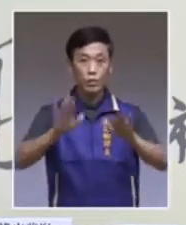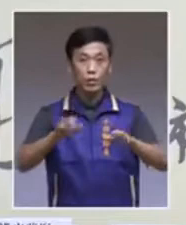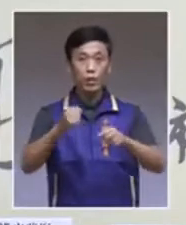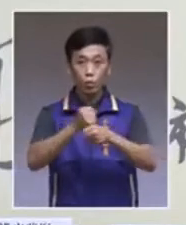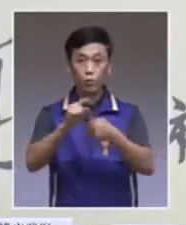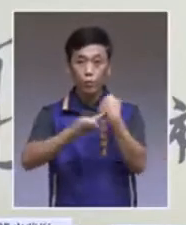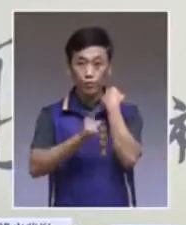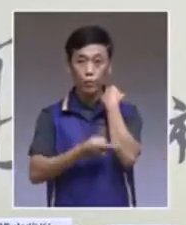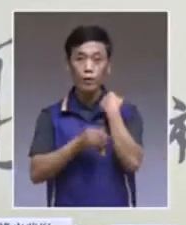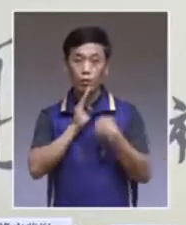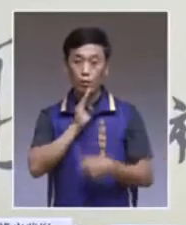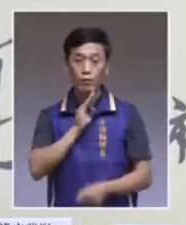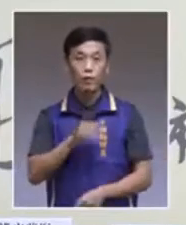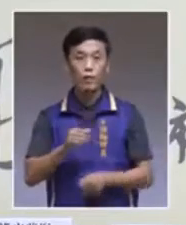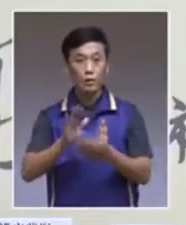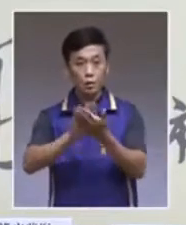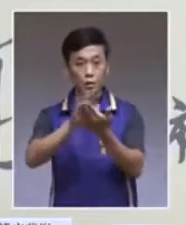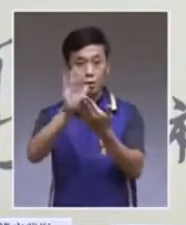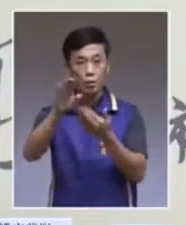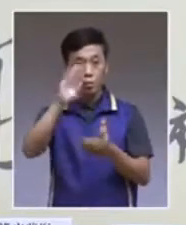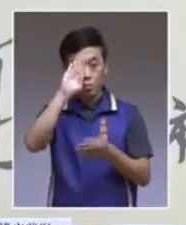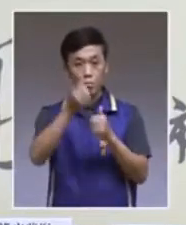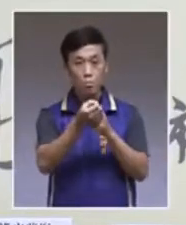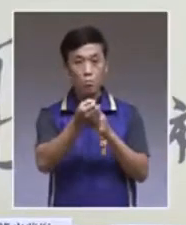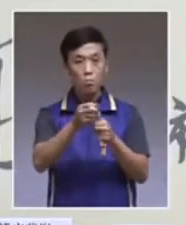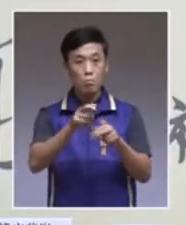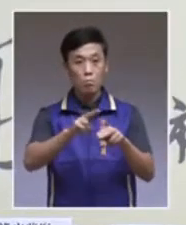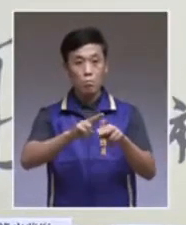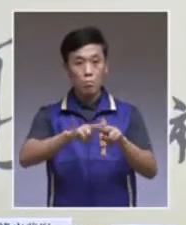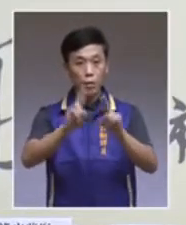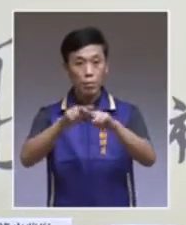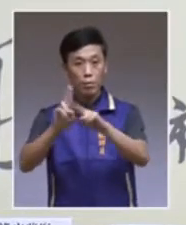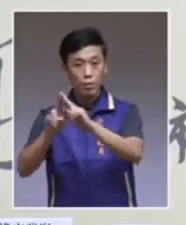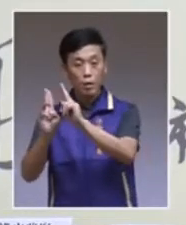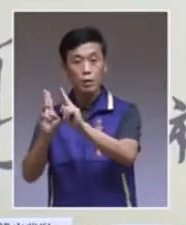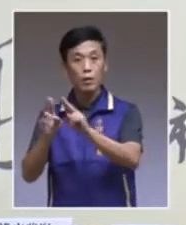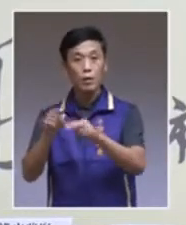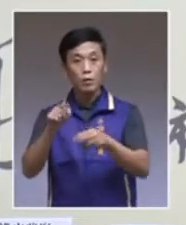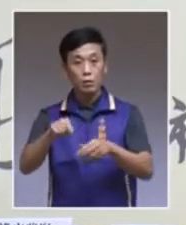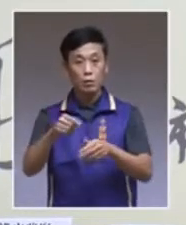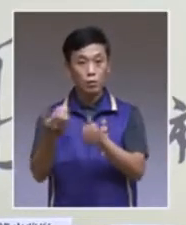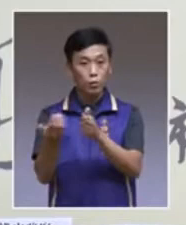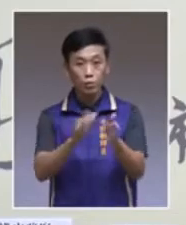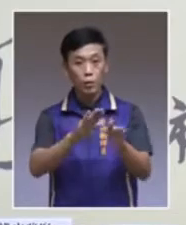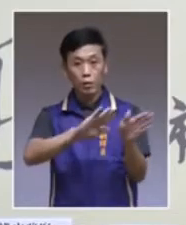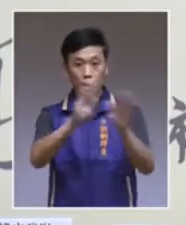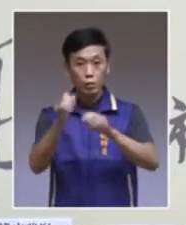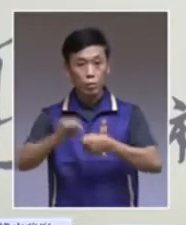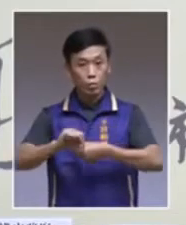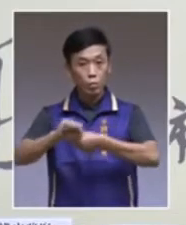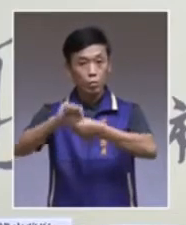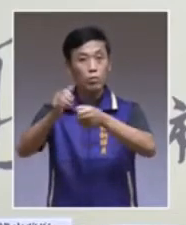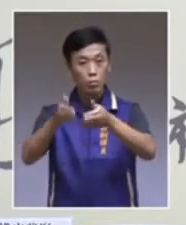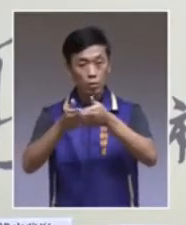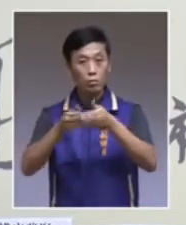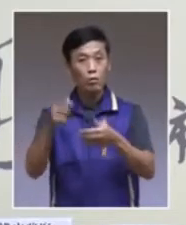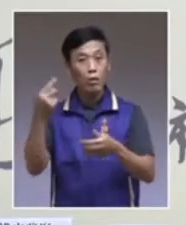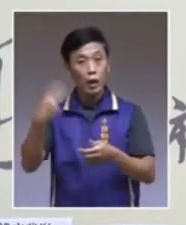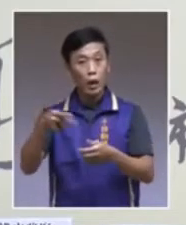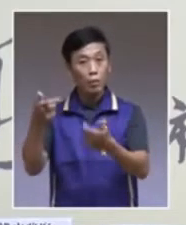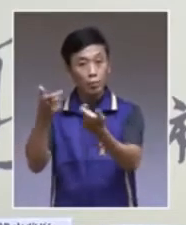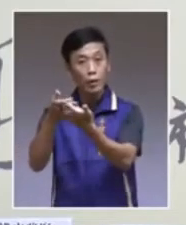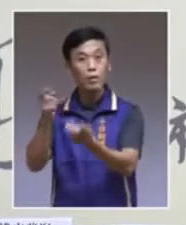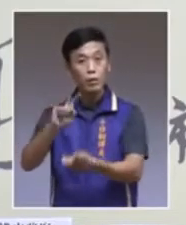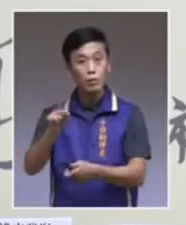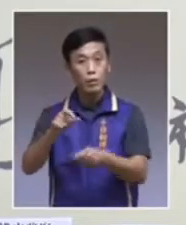来假如解封之后呢，那我们逐渐的可能这个量能可能要把它提高，那我们就要搭配一